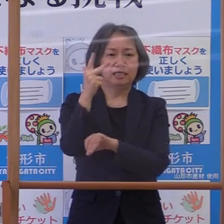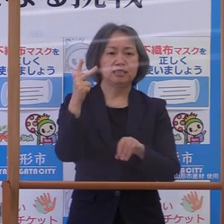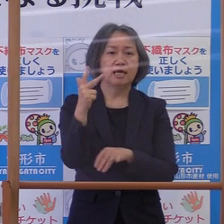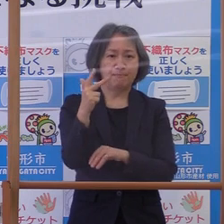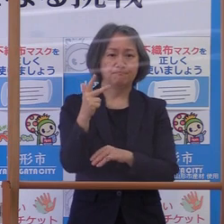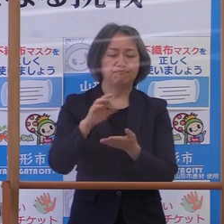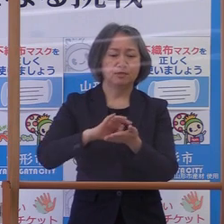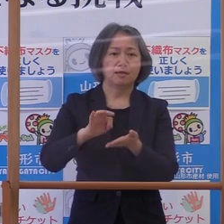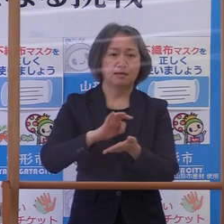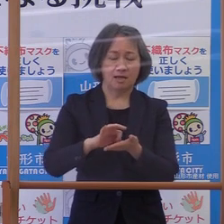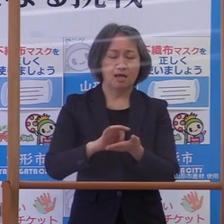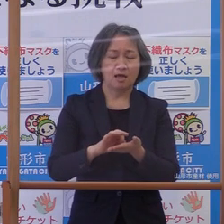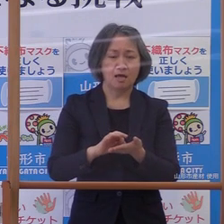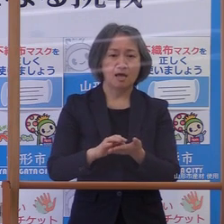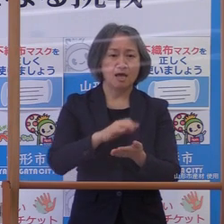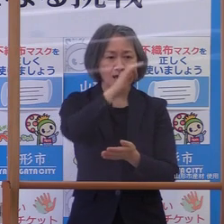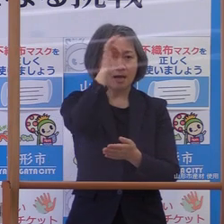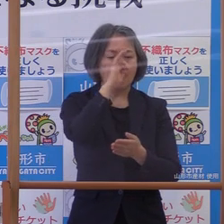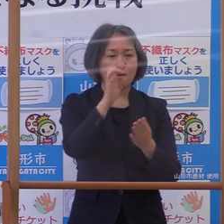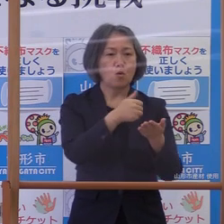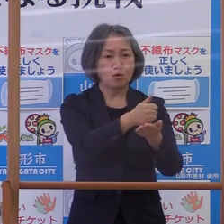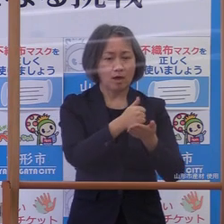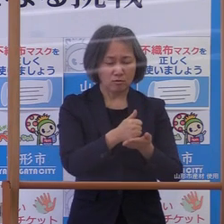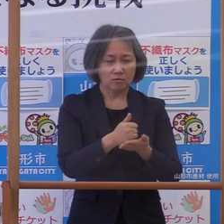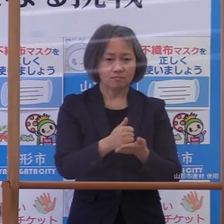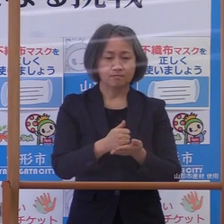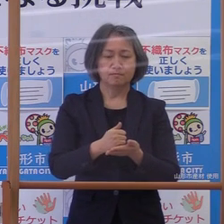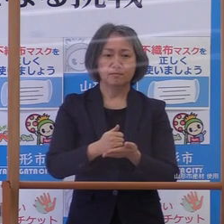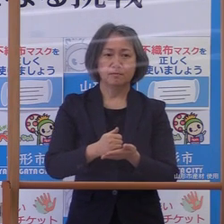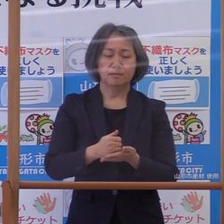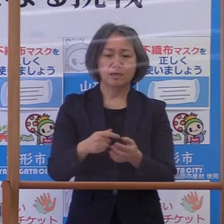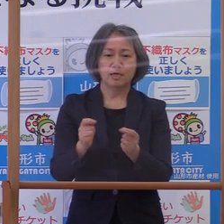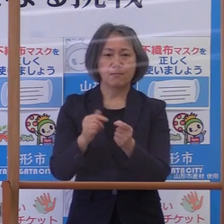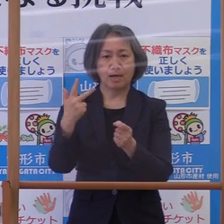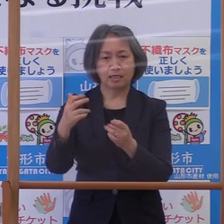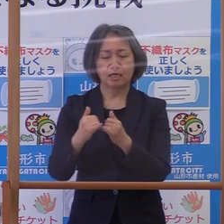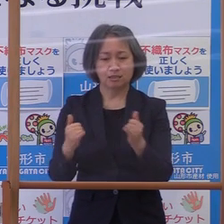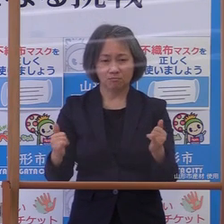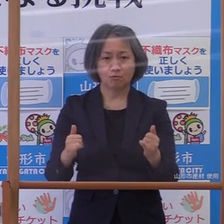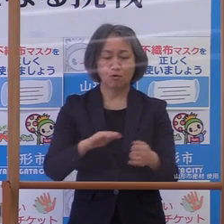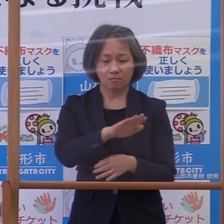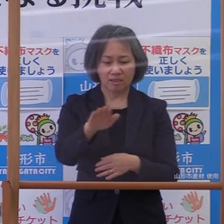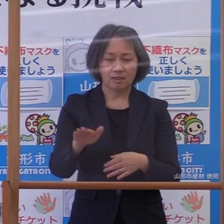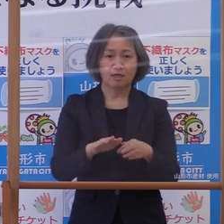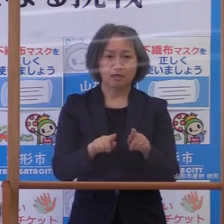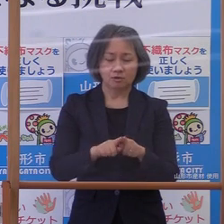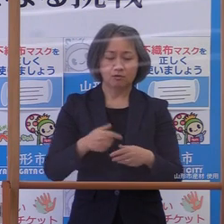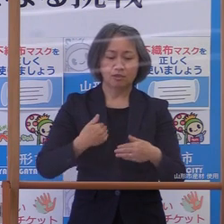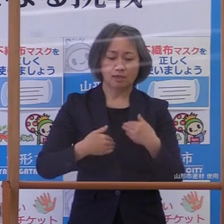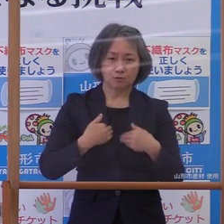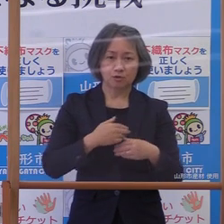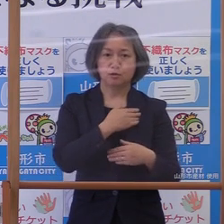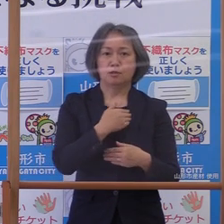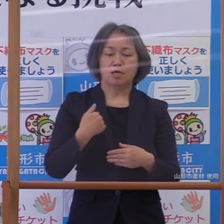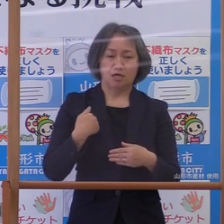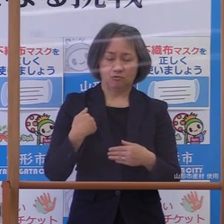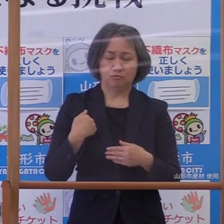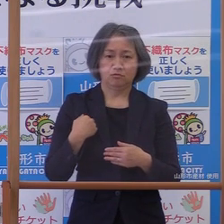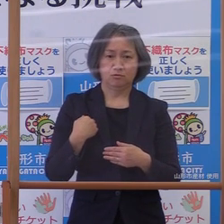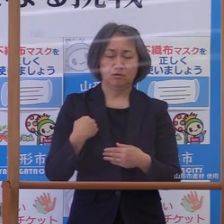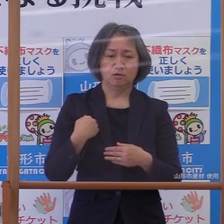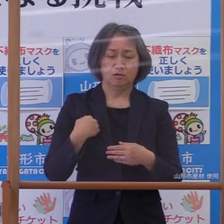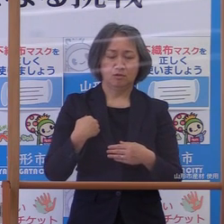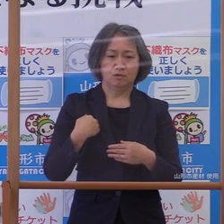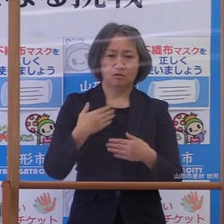元の方もまた観光できた方もそこで楽しく過ごしていただけるような空間にしていきたいというふうに